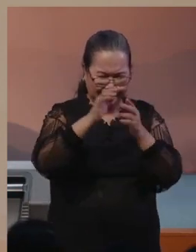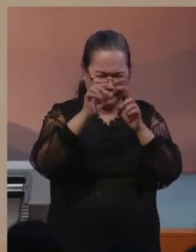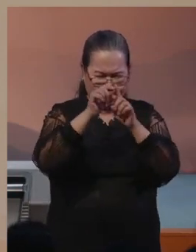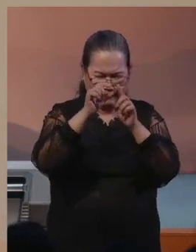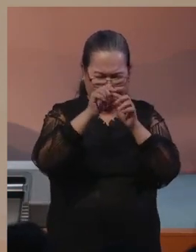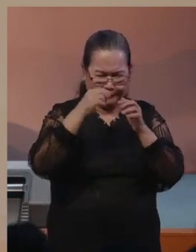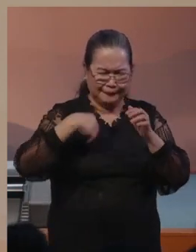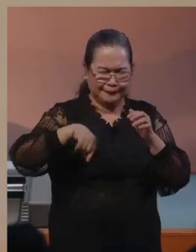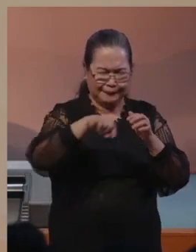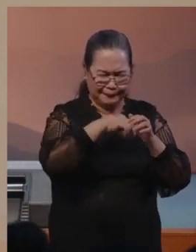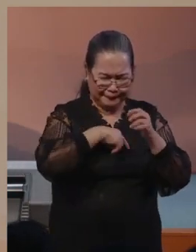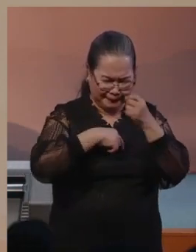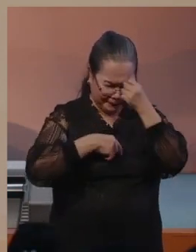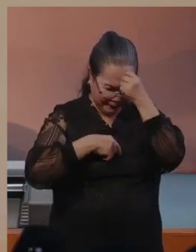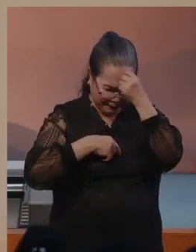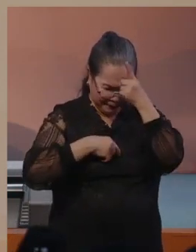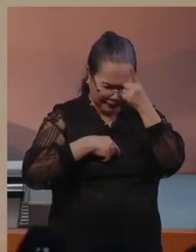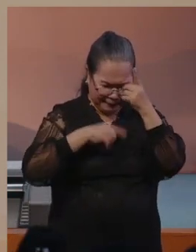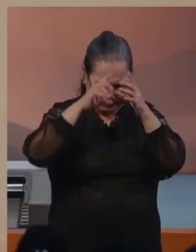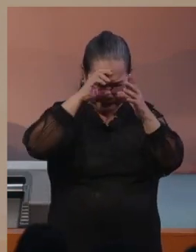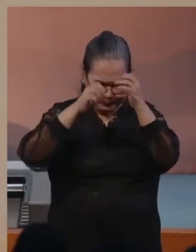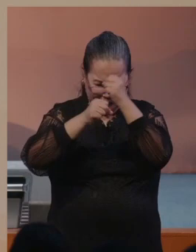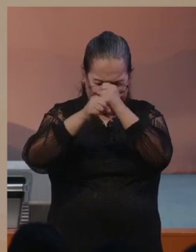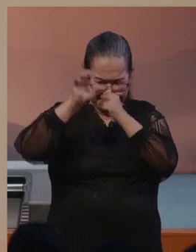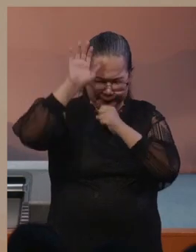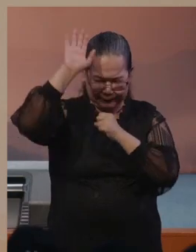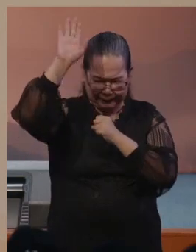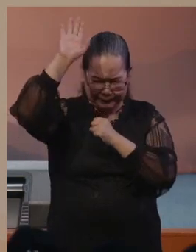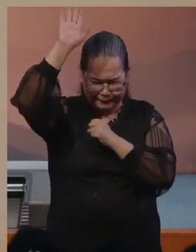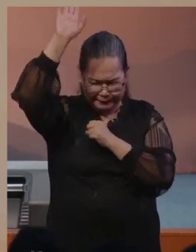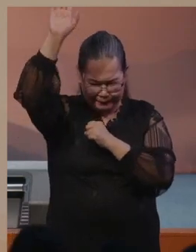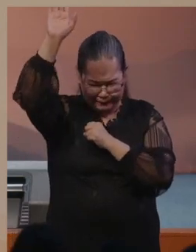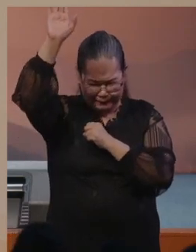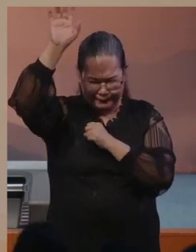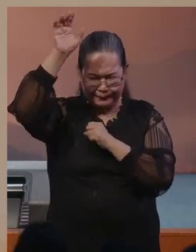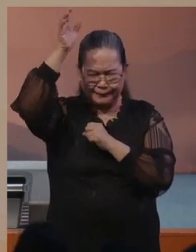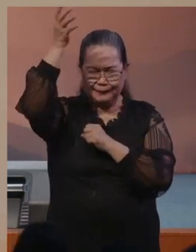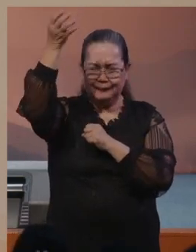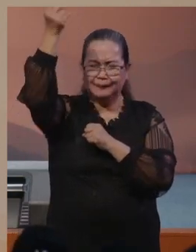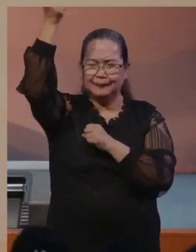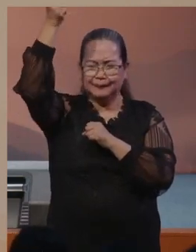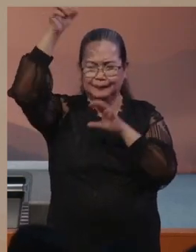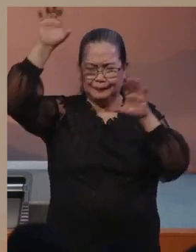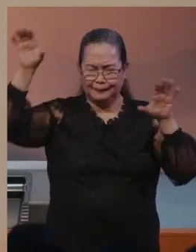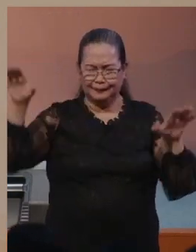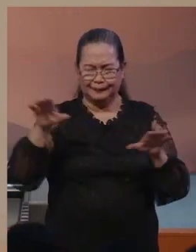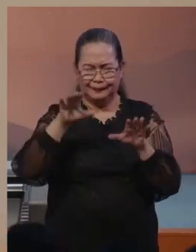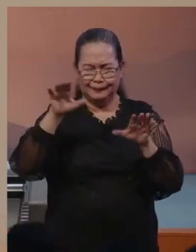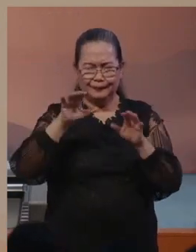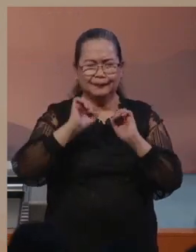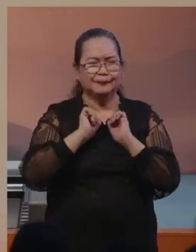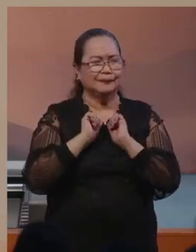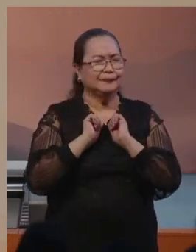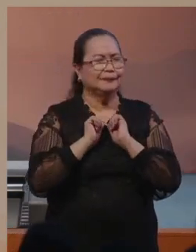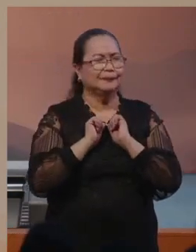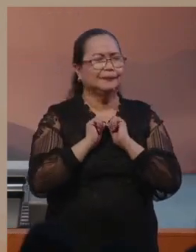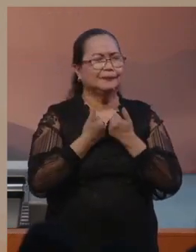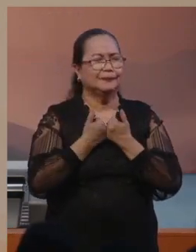nakaunawa. At kami nanampalataya sa inyo. Lahat yan, Panginoon, ay gawain po ninyo. Kung paano nyo